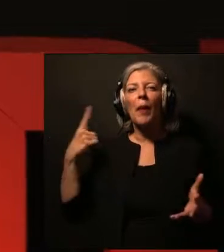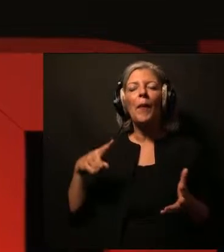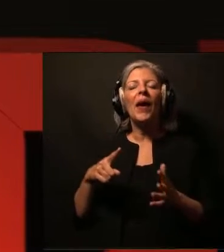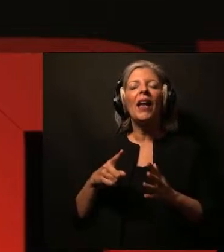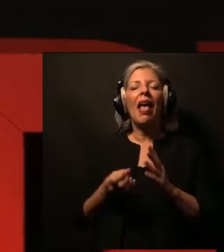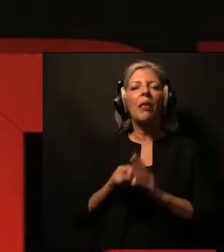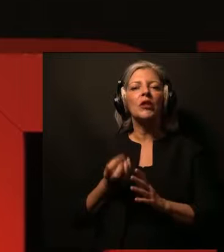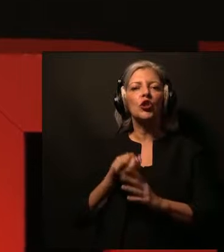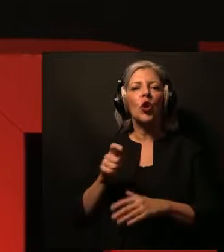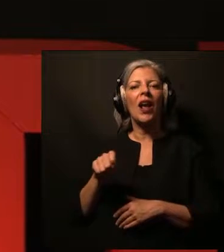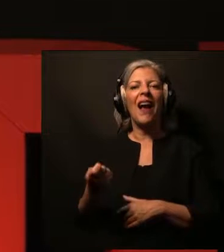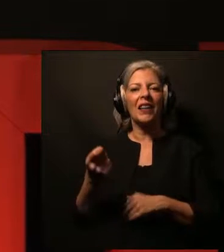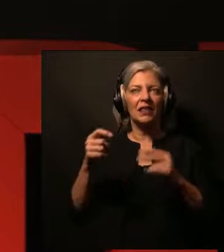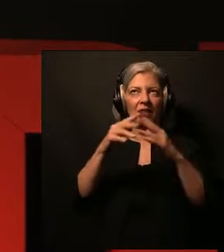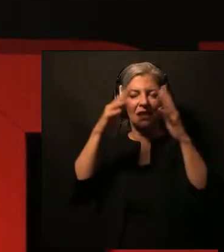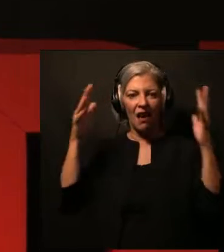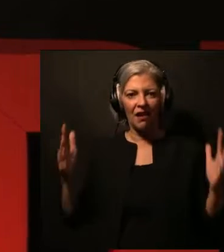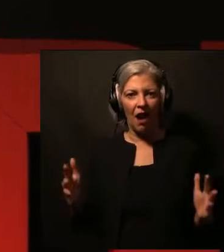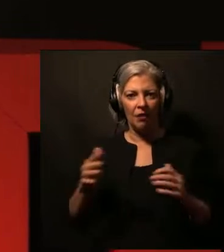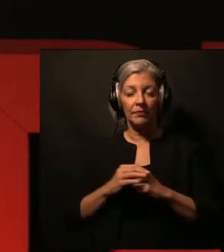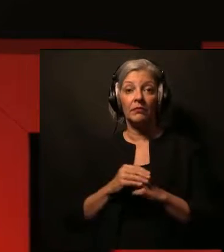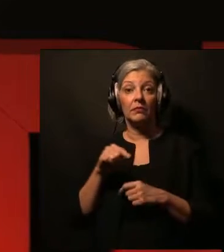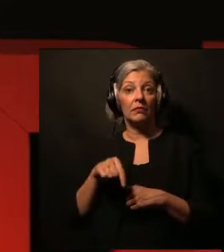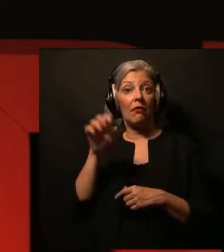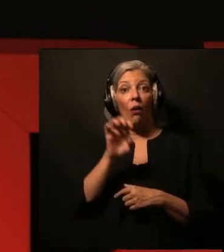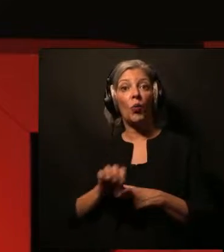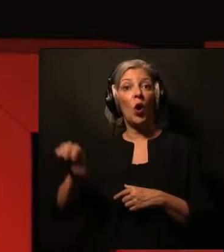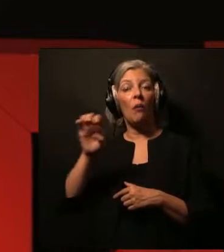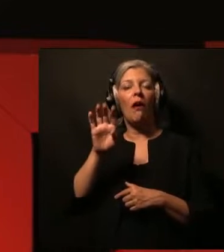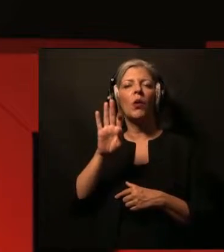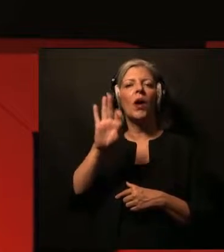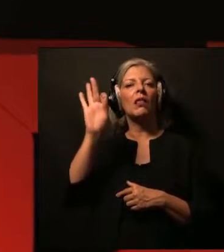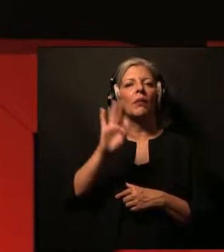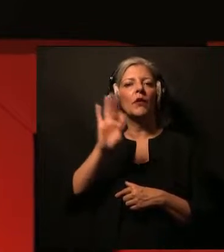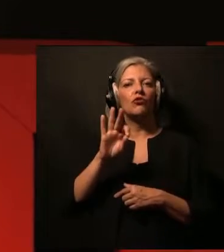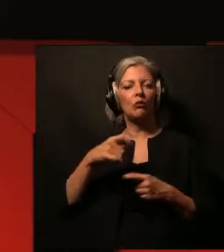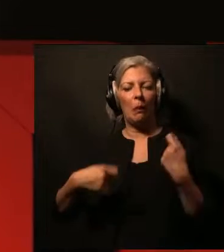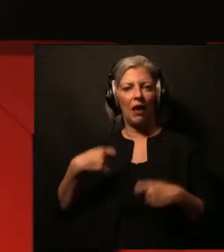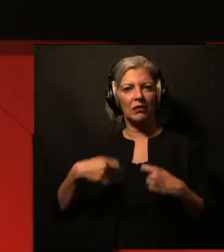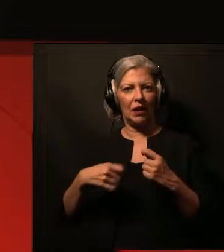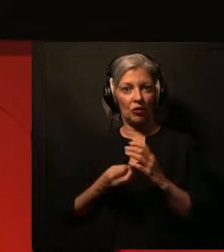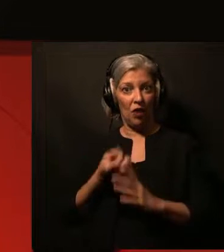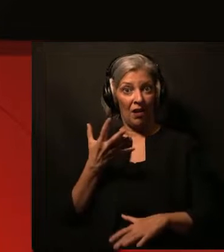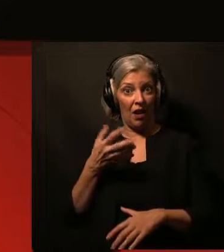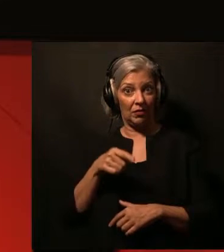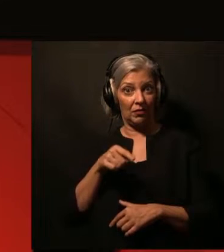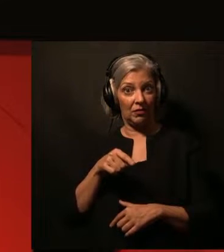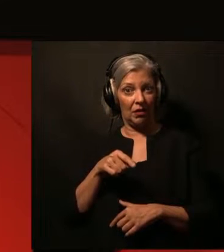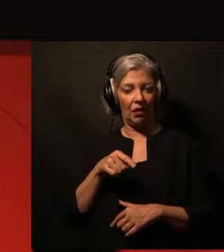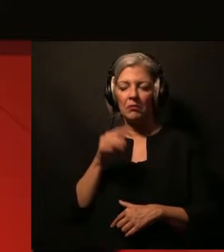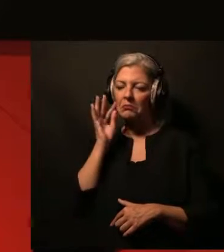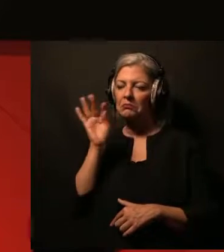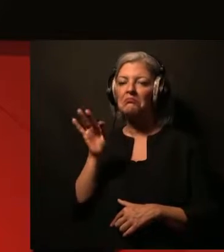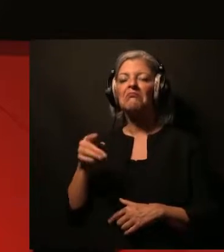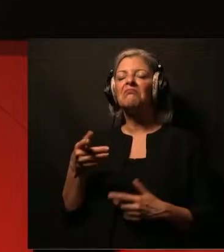serra in Europa il 40% della plastica generata è destinata alla produzione di imballaggi